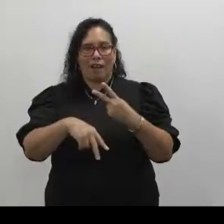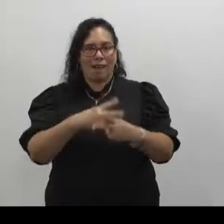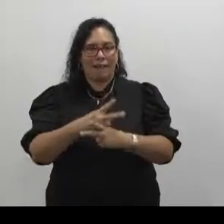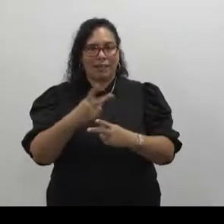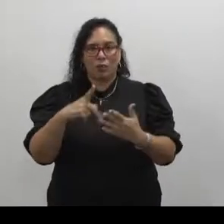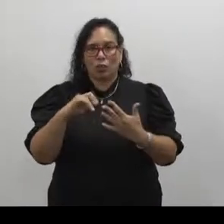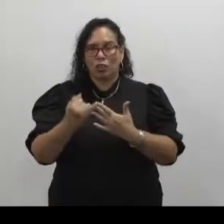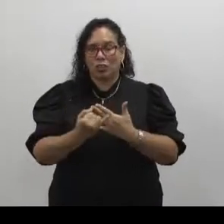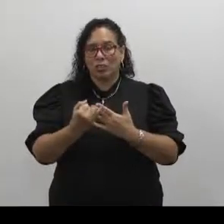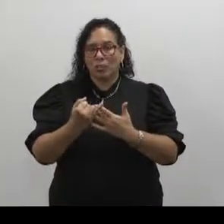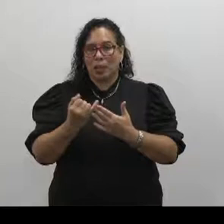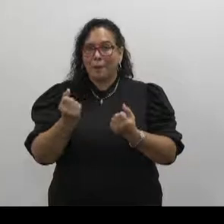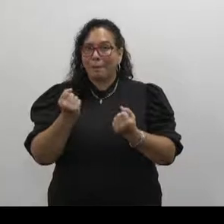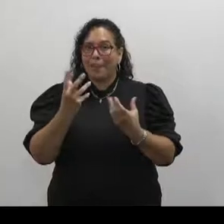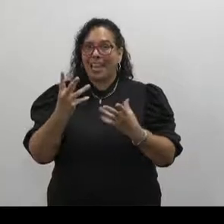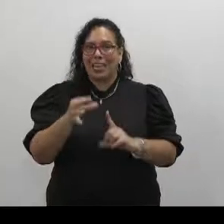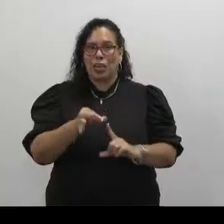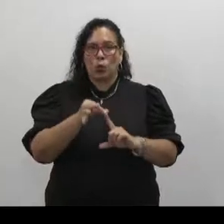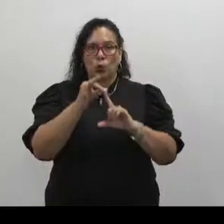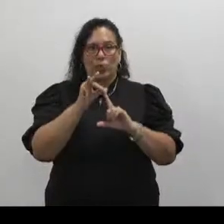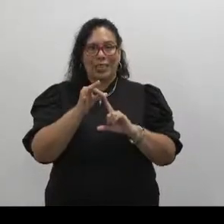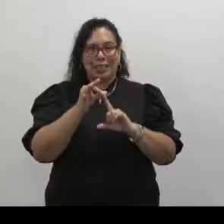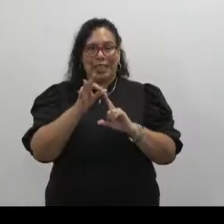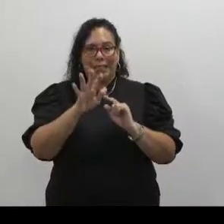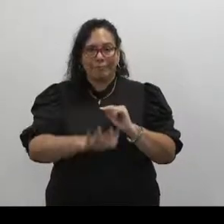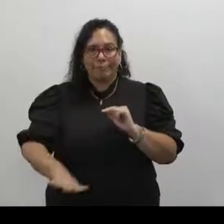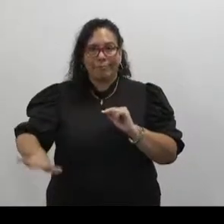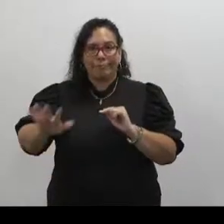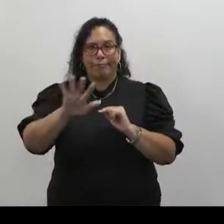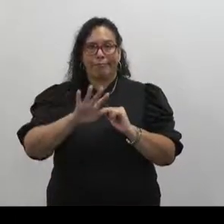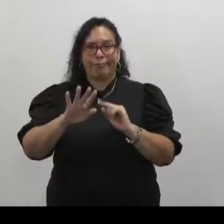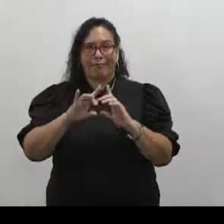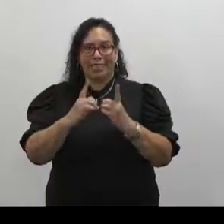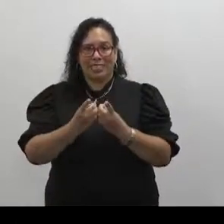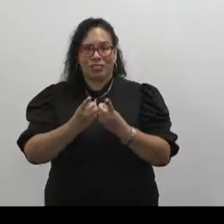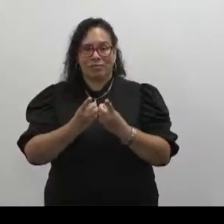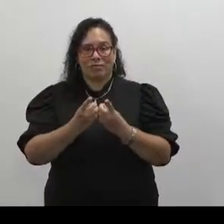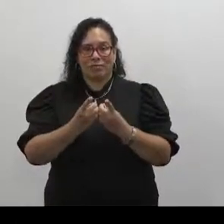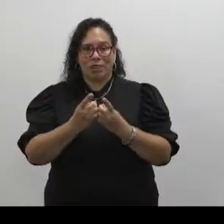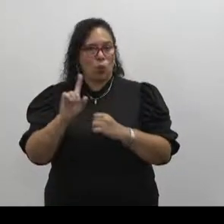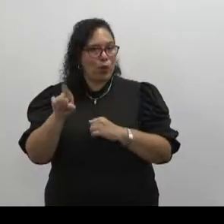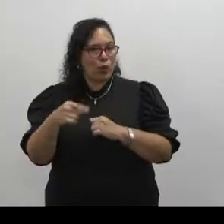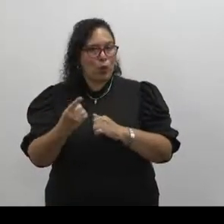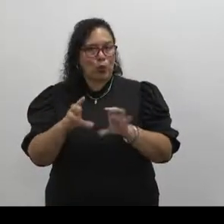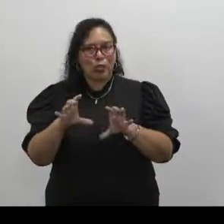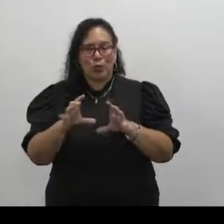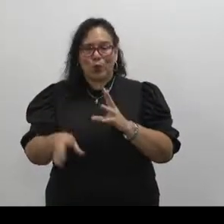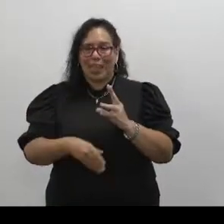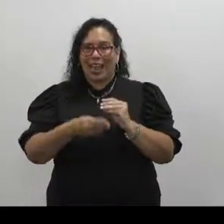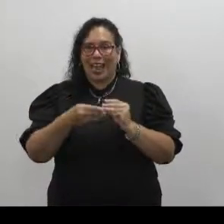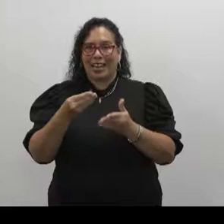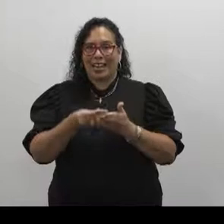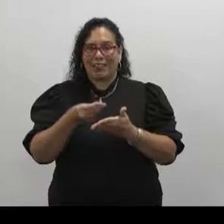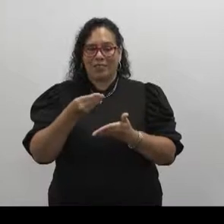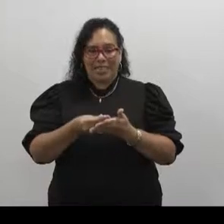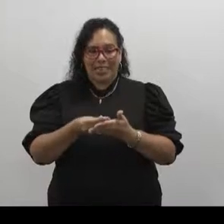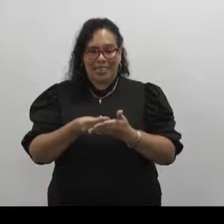cứ viên năng thua ao dương năng bàn bấm pin tu nanti xăm xòm từ năng cầu nào để dựng bàn đại chung khuôn dương